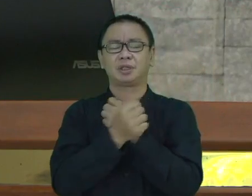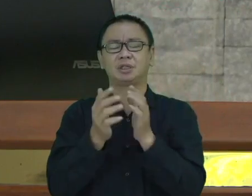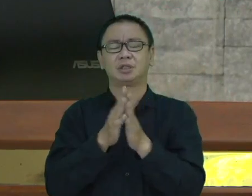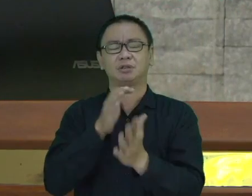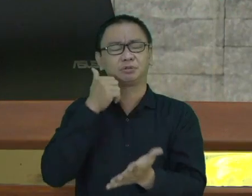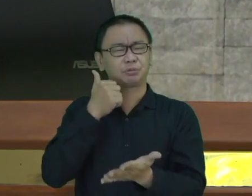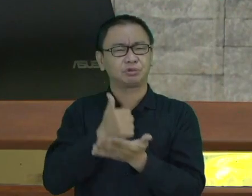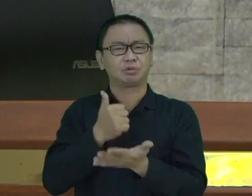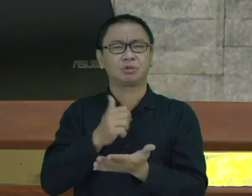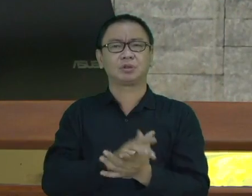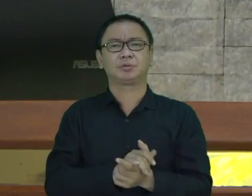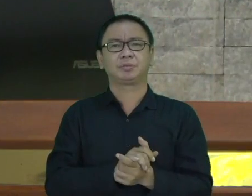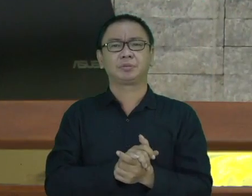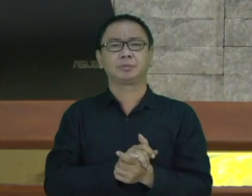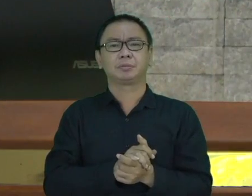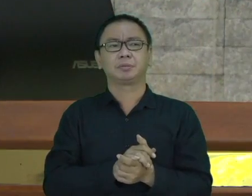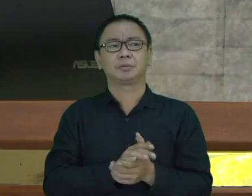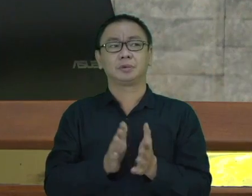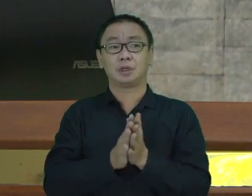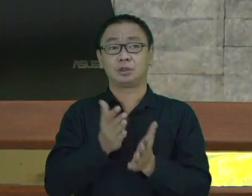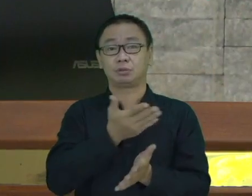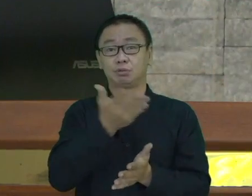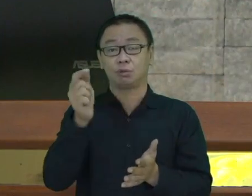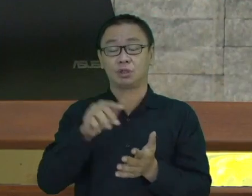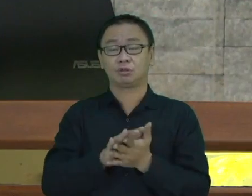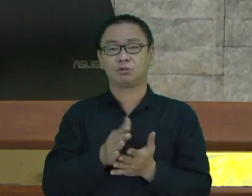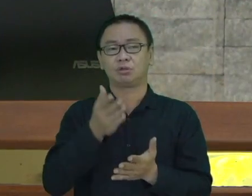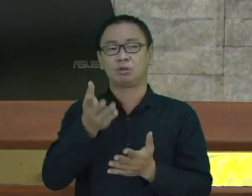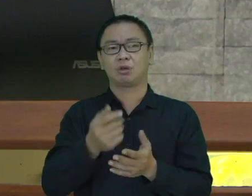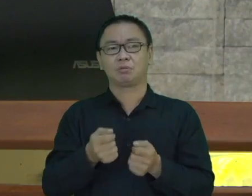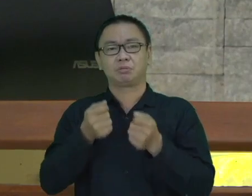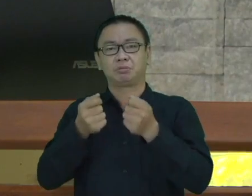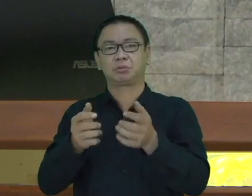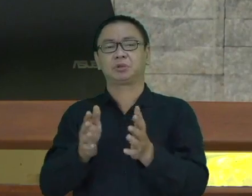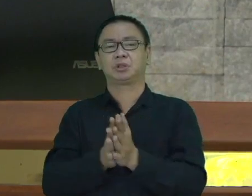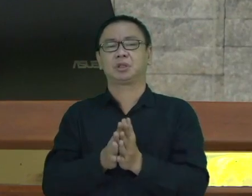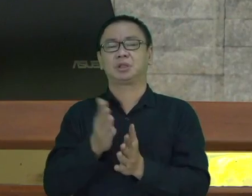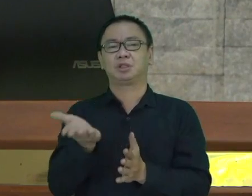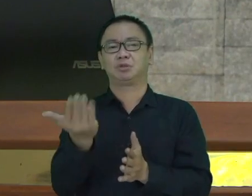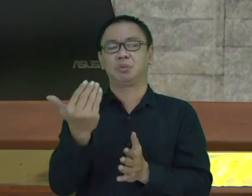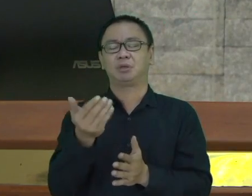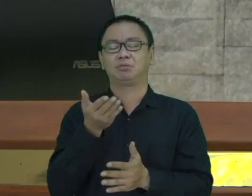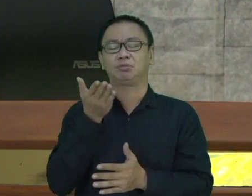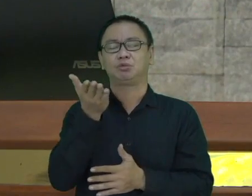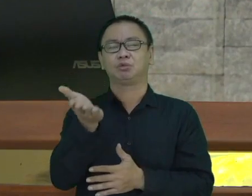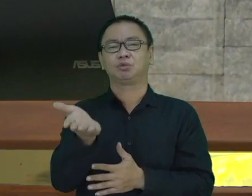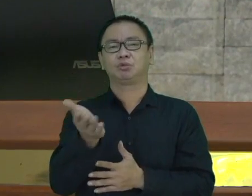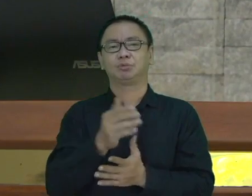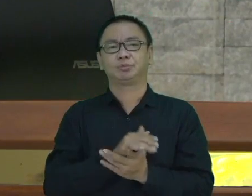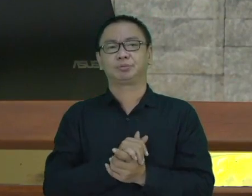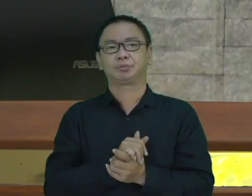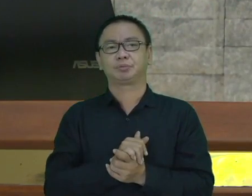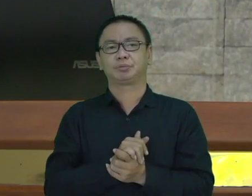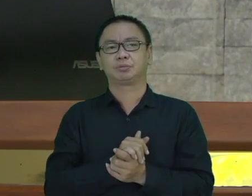sesungguhnya. Dan semuanya itu Engkau pertaruhkan dengan kehidupanmu, bahkan